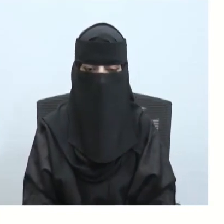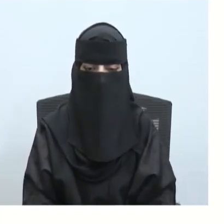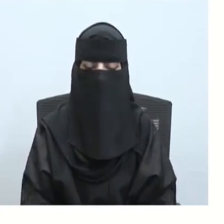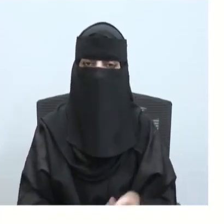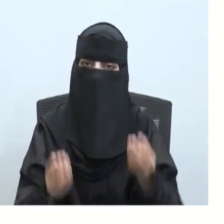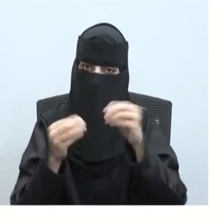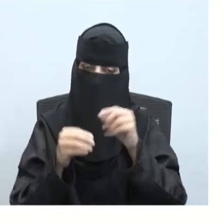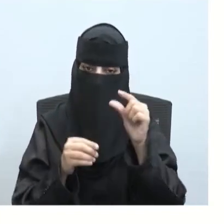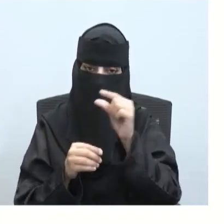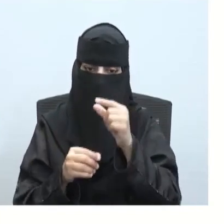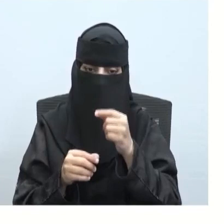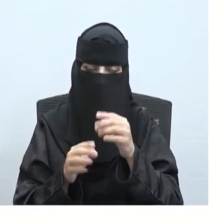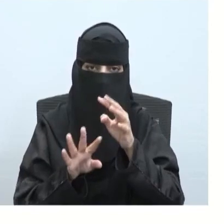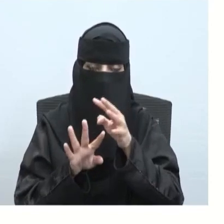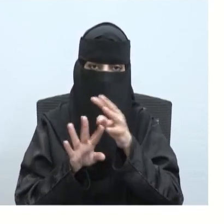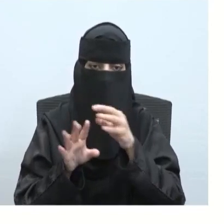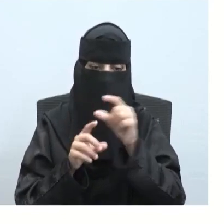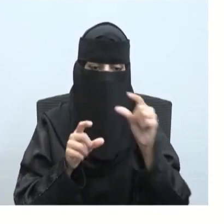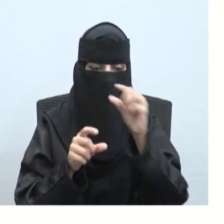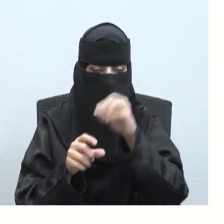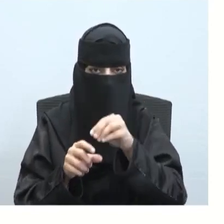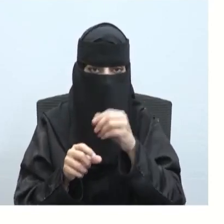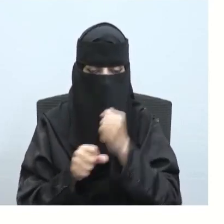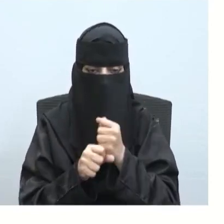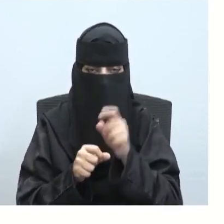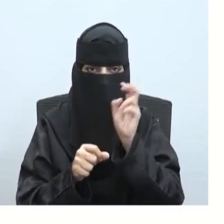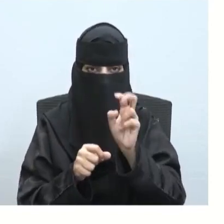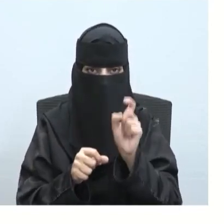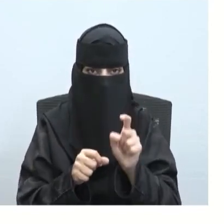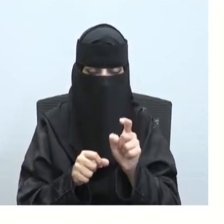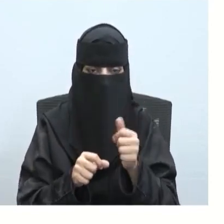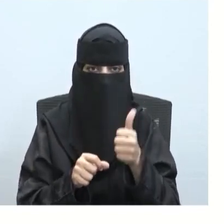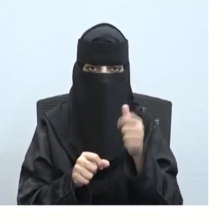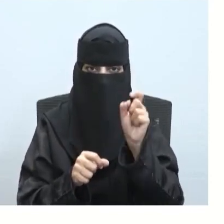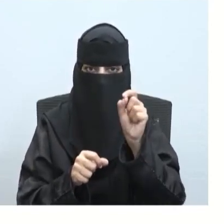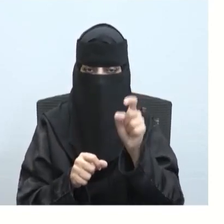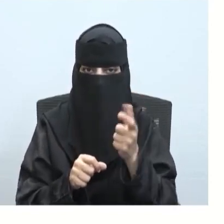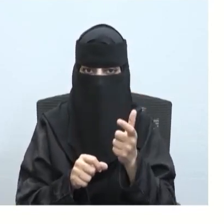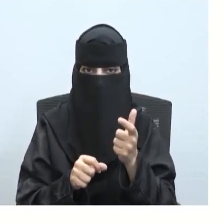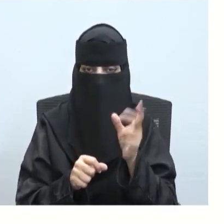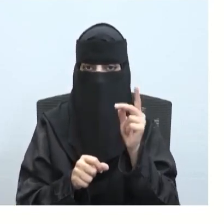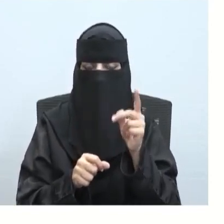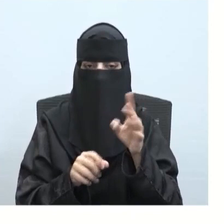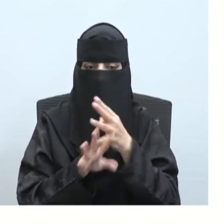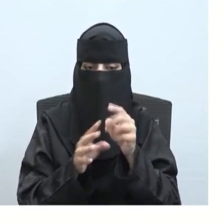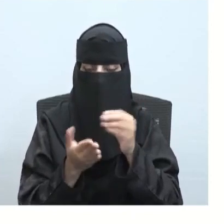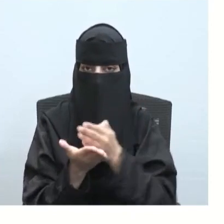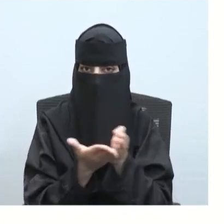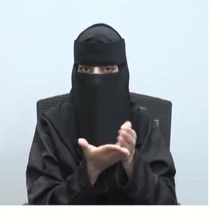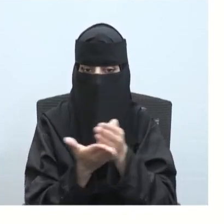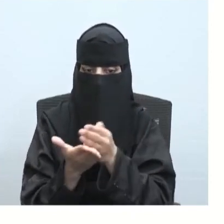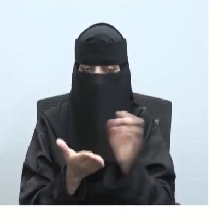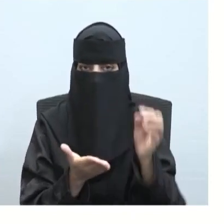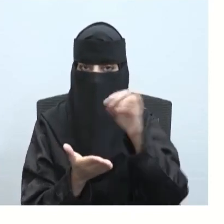لإضافة عقدة من شريط الأدوات Toolbar، نقوم بالضغط على IoT ونقوم بالضغط على الخريطة لإضافة